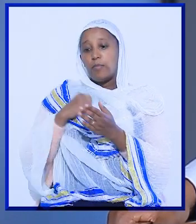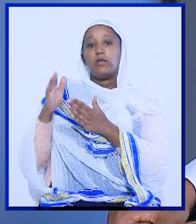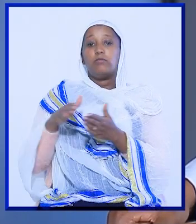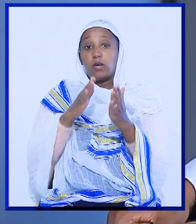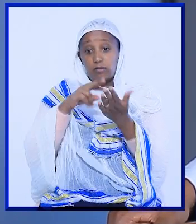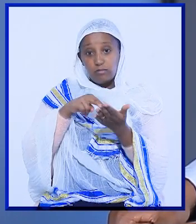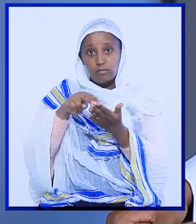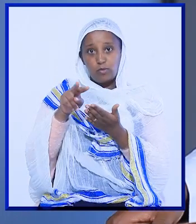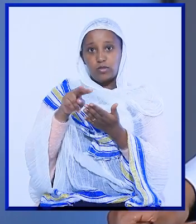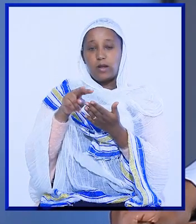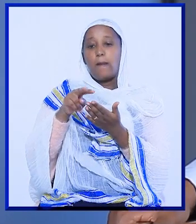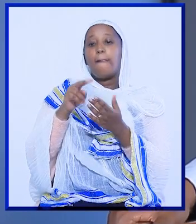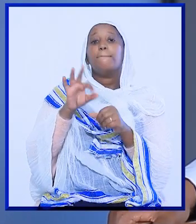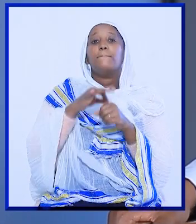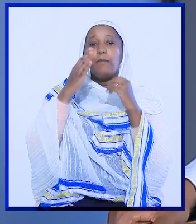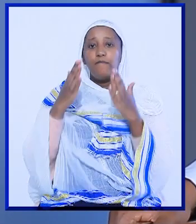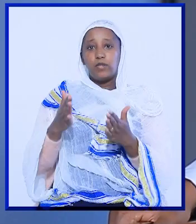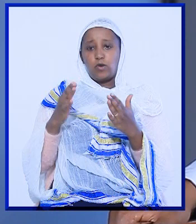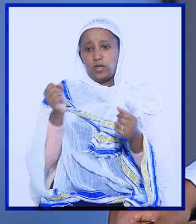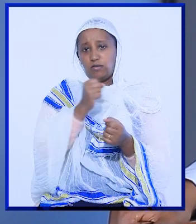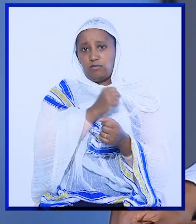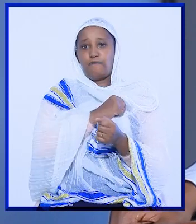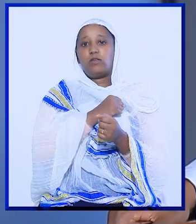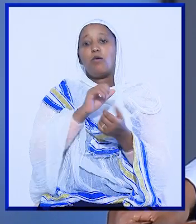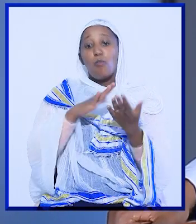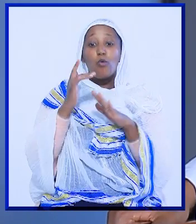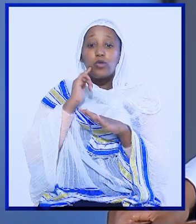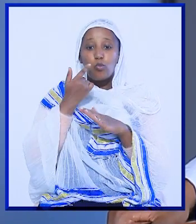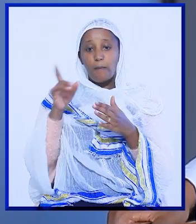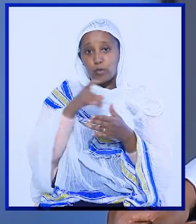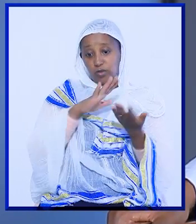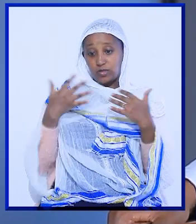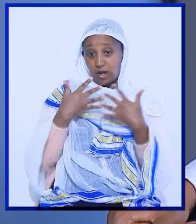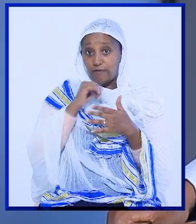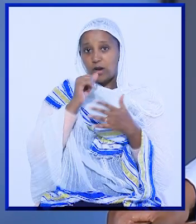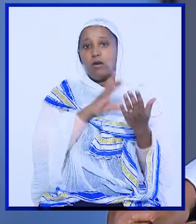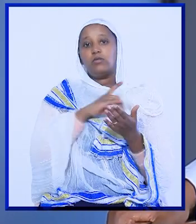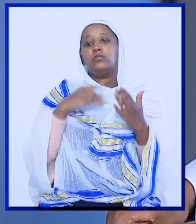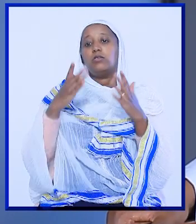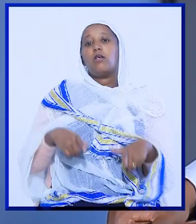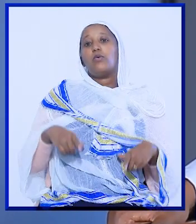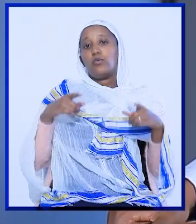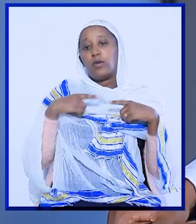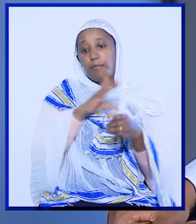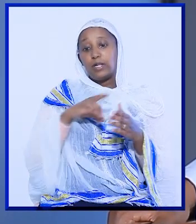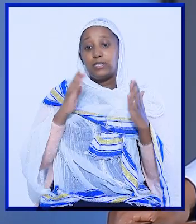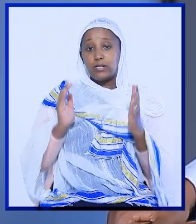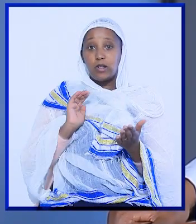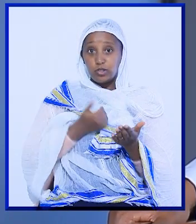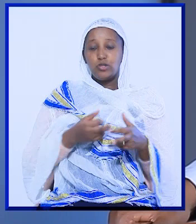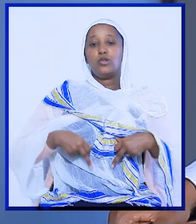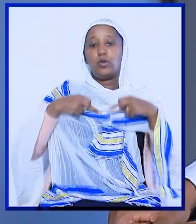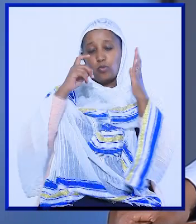እግዚአብሔር አባቶቻችን በተጓዙበት የእምነት ጎዳና ተጉዘን በጥባት በመንፈሳዊ ድፍረት ሞት እንኳን ቢሆን ሳንፈራ ክርስትናችንን